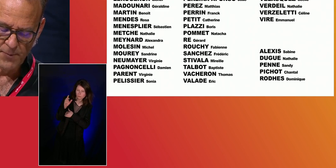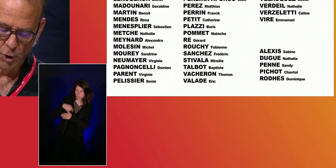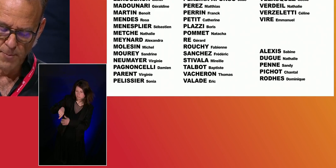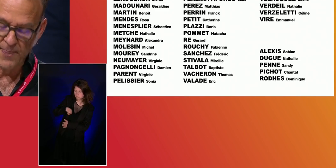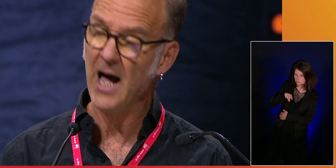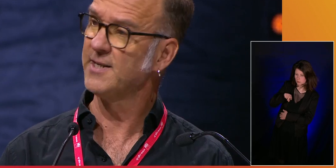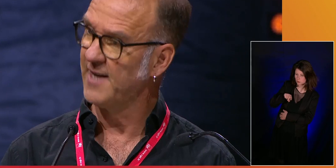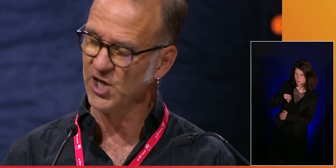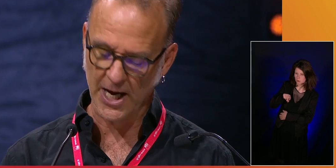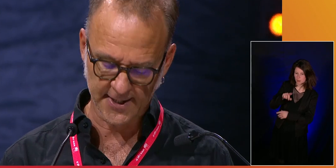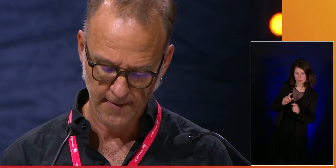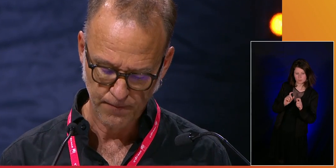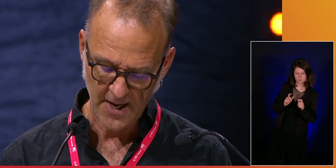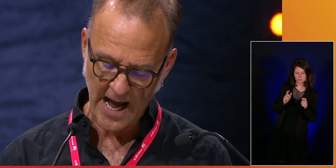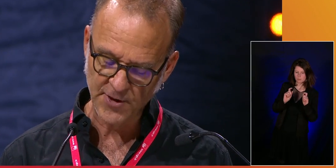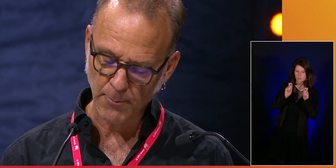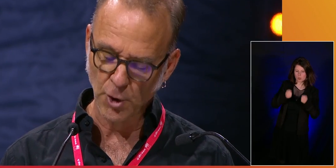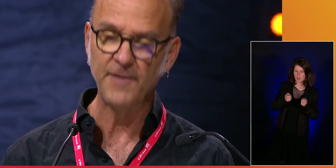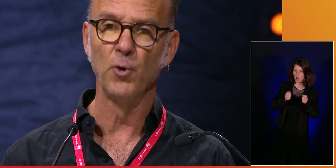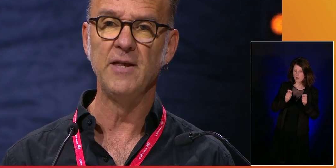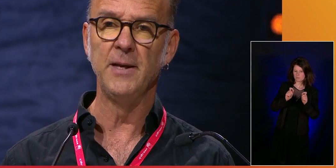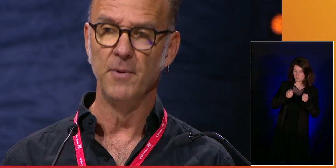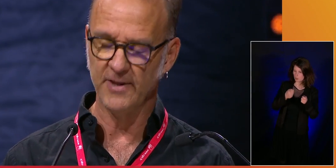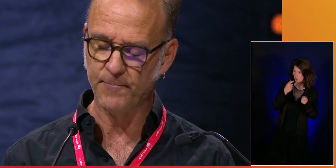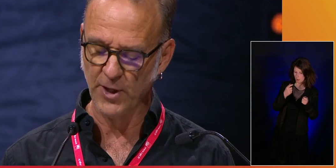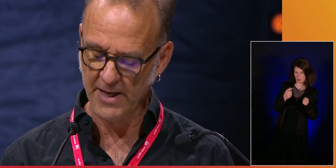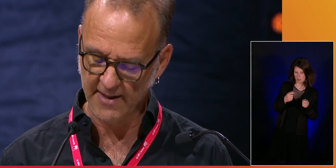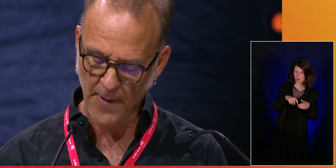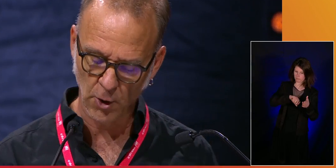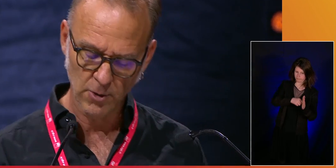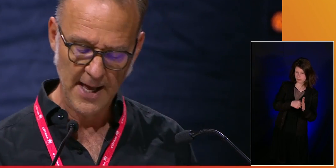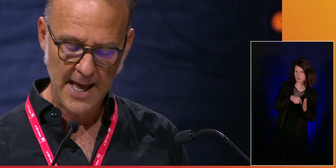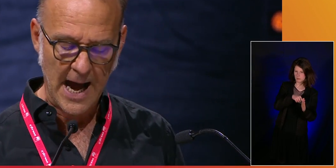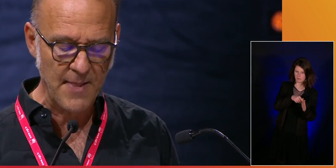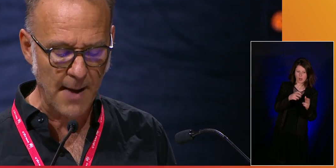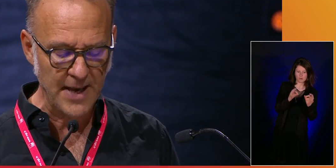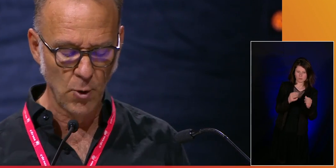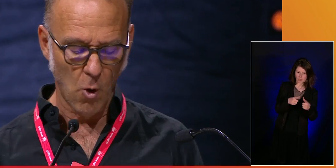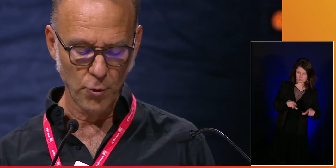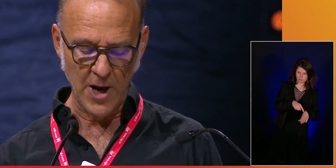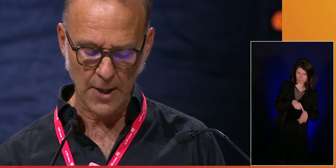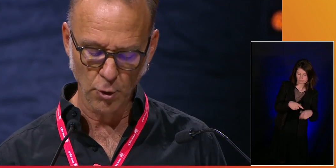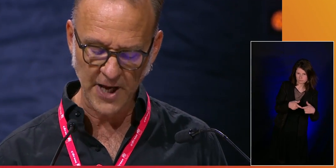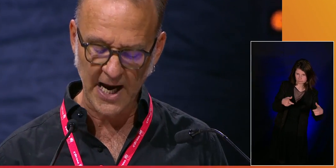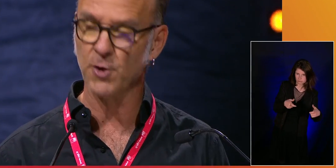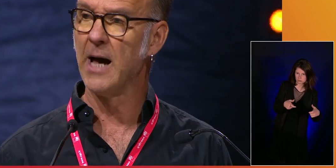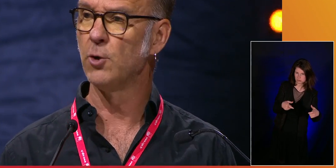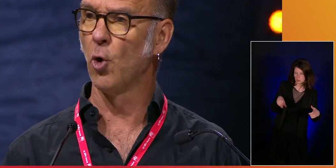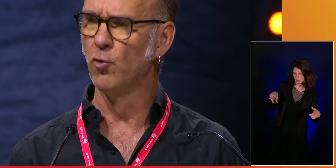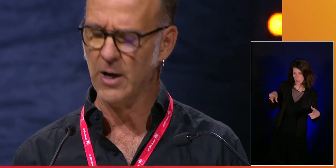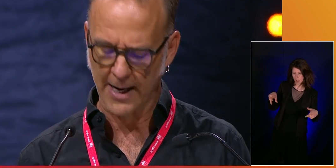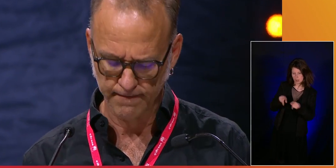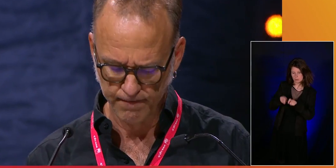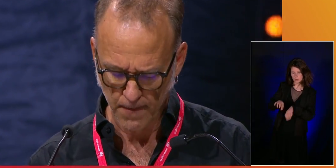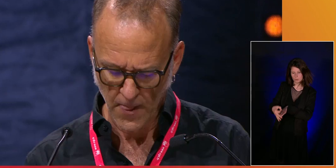la description du mandat ses exigences en terme de disponibilité pardon en allant bien au-delà de nos engagements